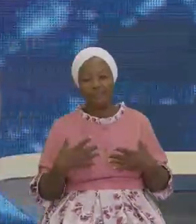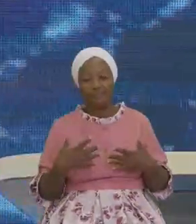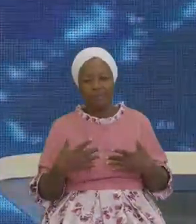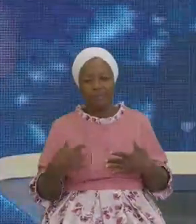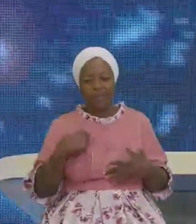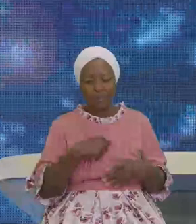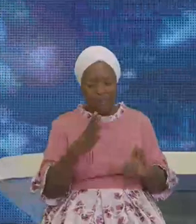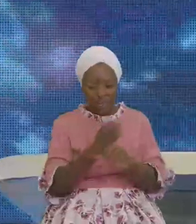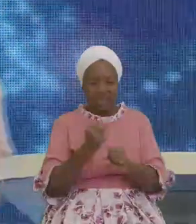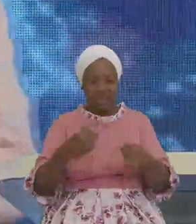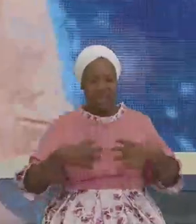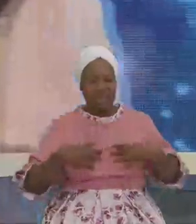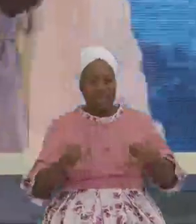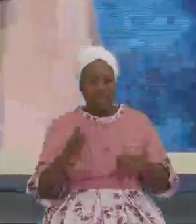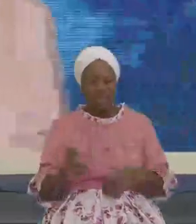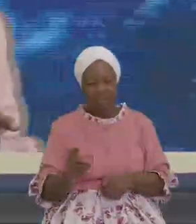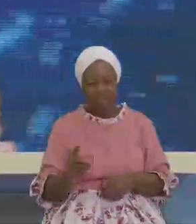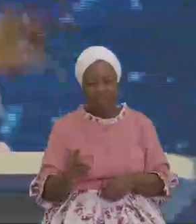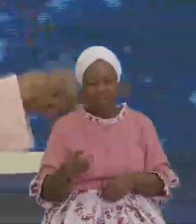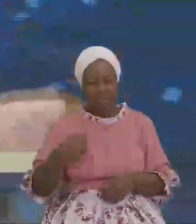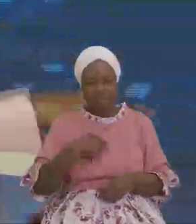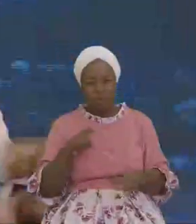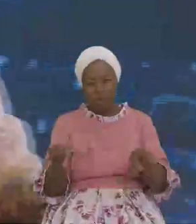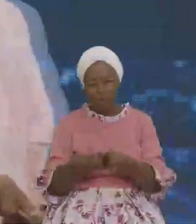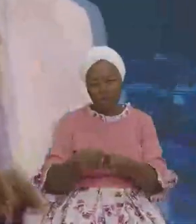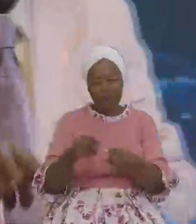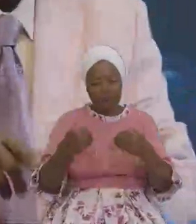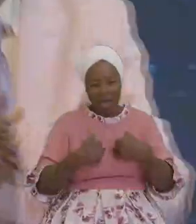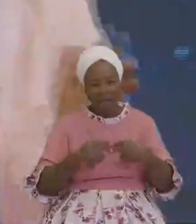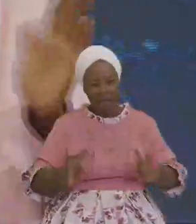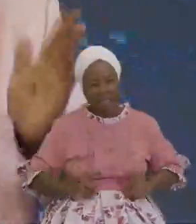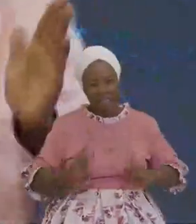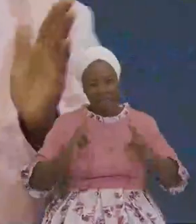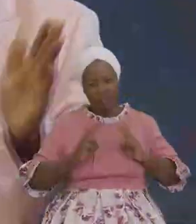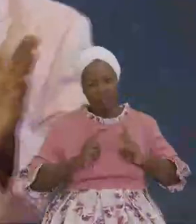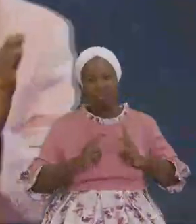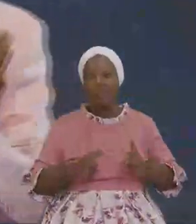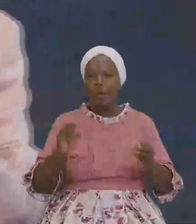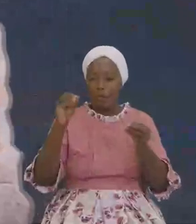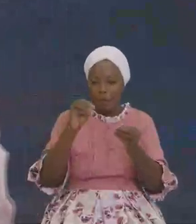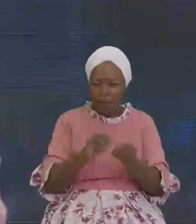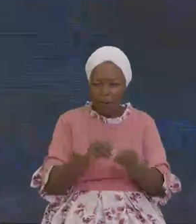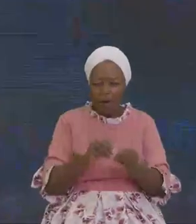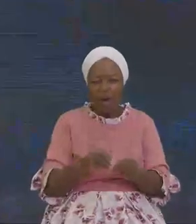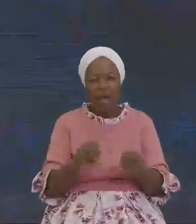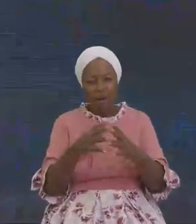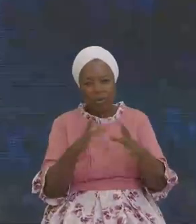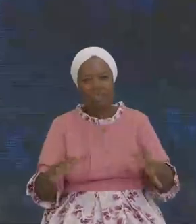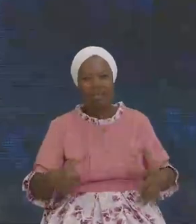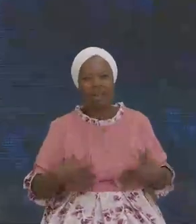La vie abondante. Nous sommes guéris et nous avons également la bonne